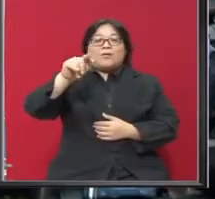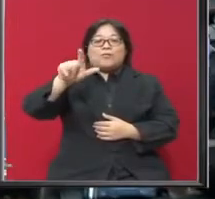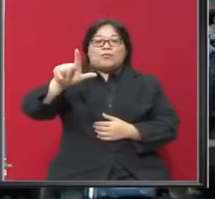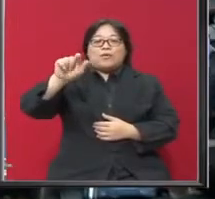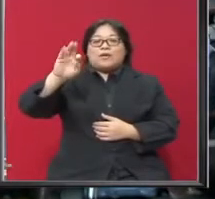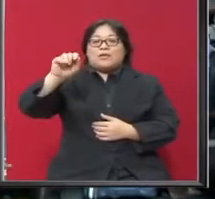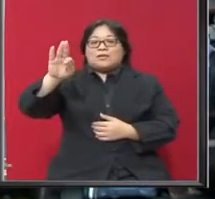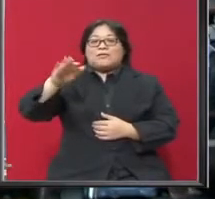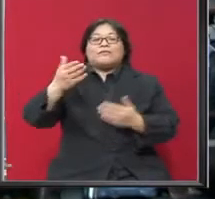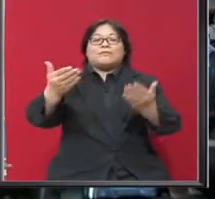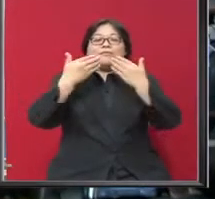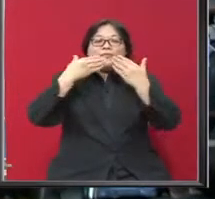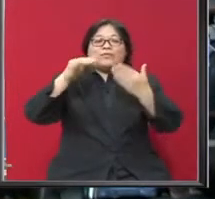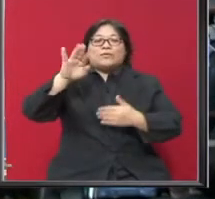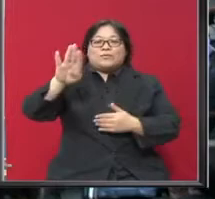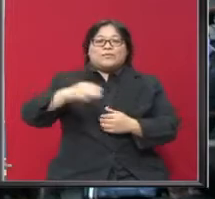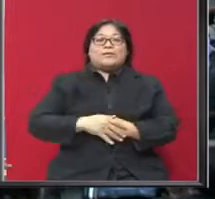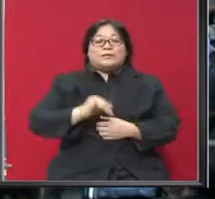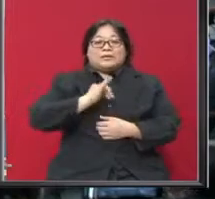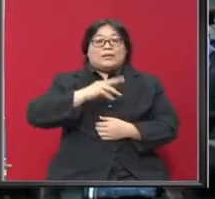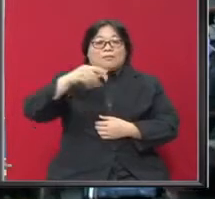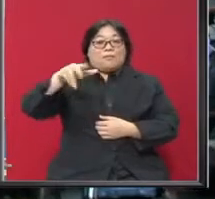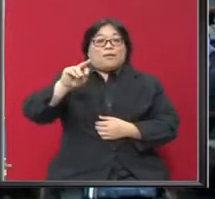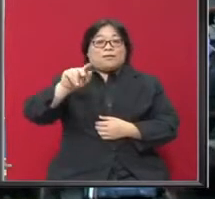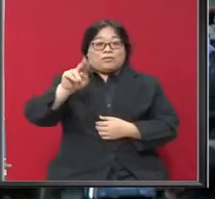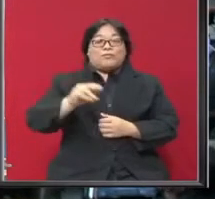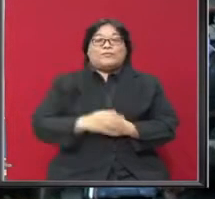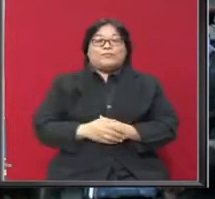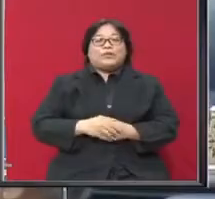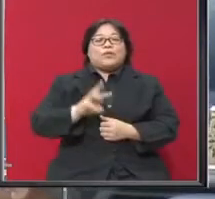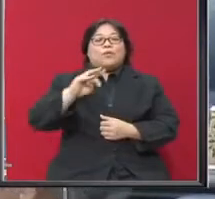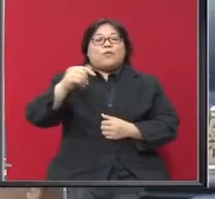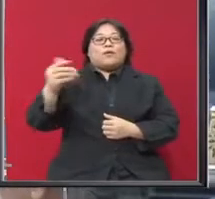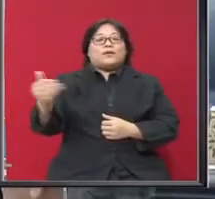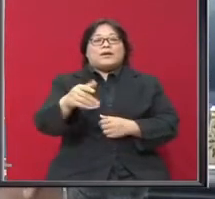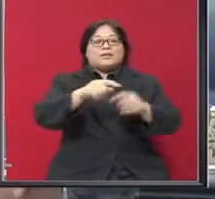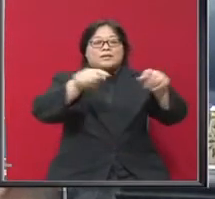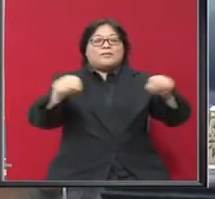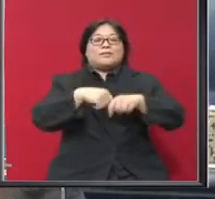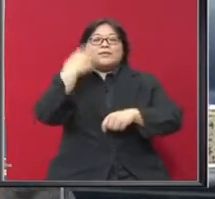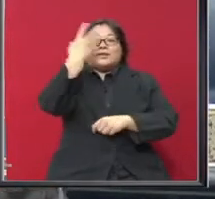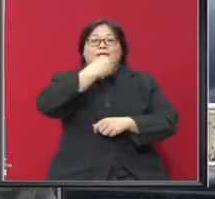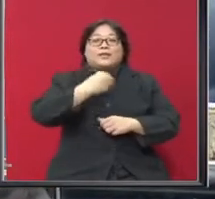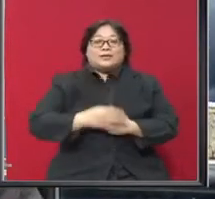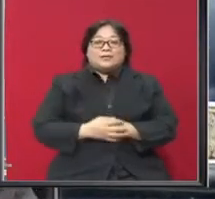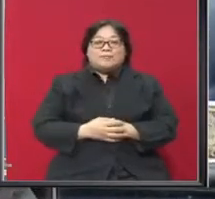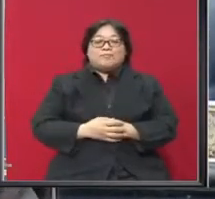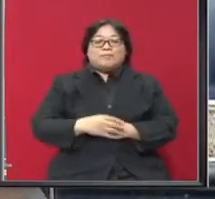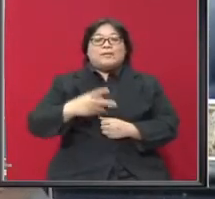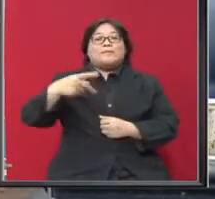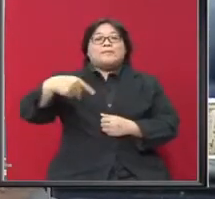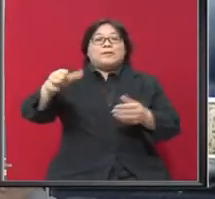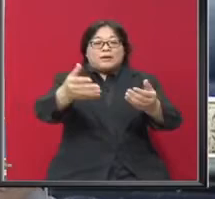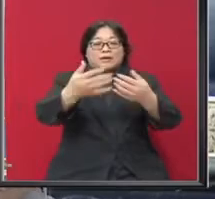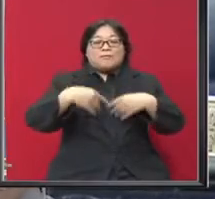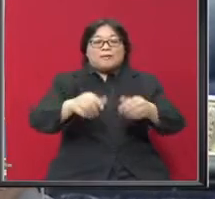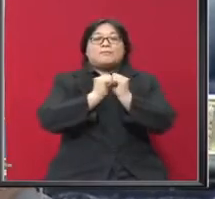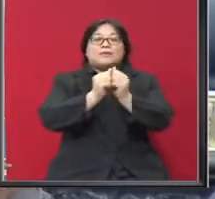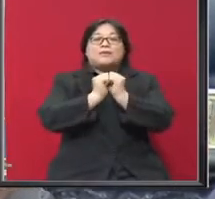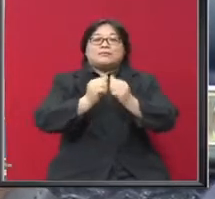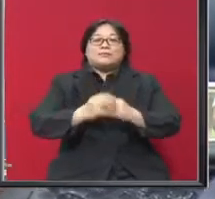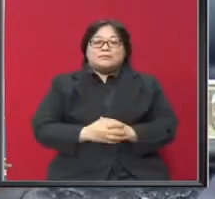datuknya itu saya berpantun gua ikan tempatnya indah ^ mariberkarya